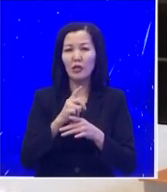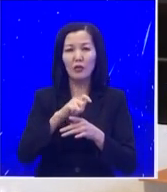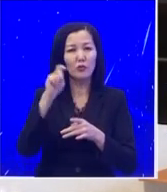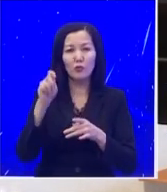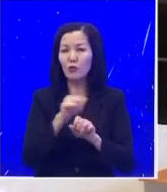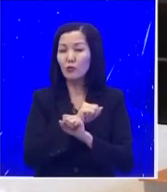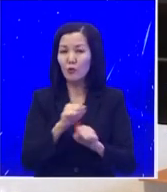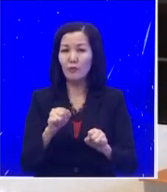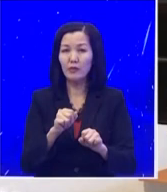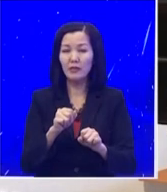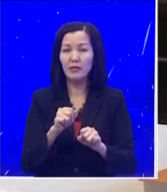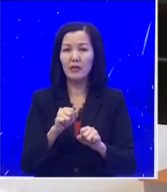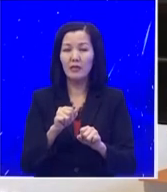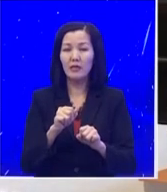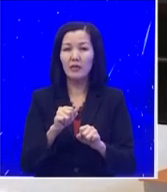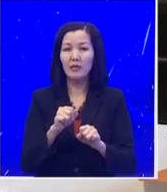көрмеңдер.